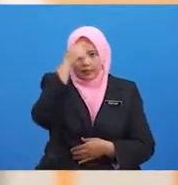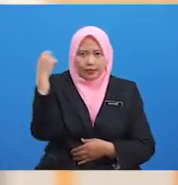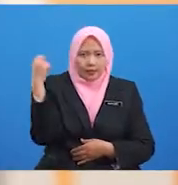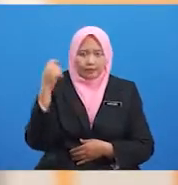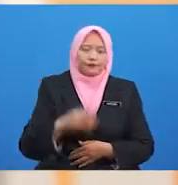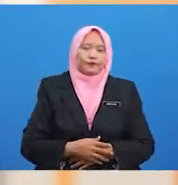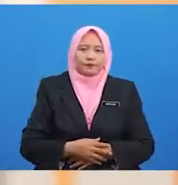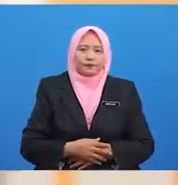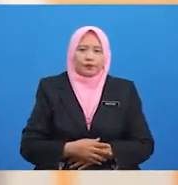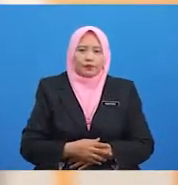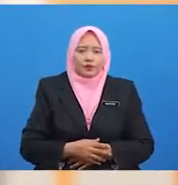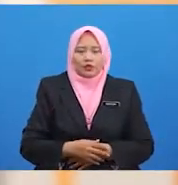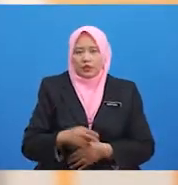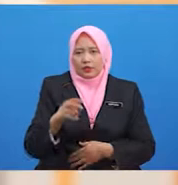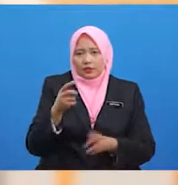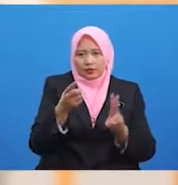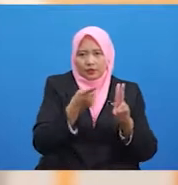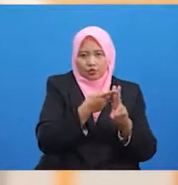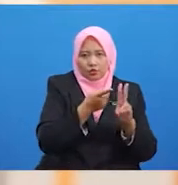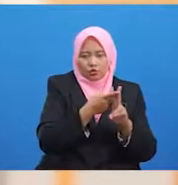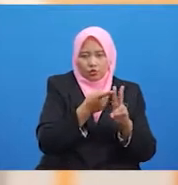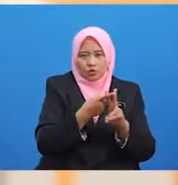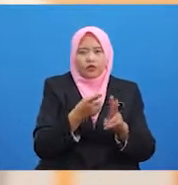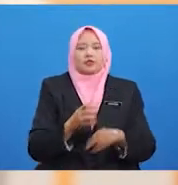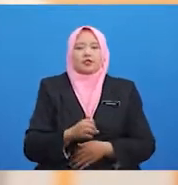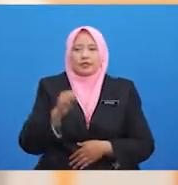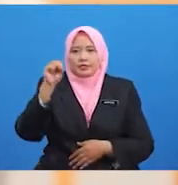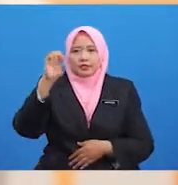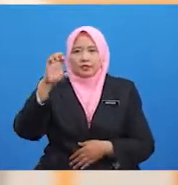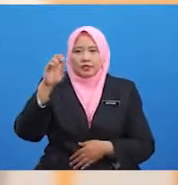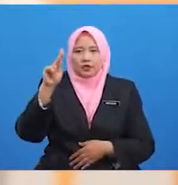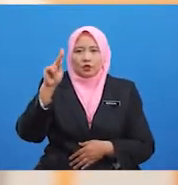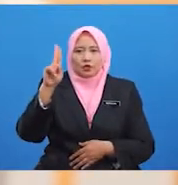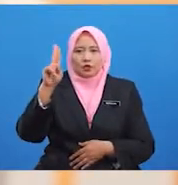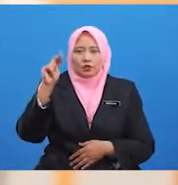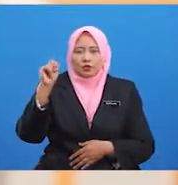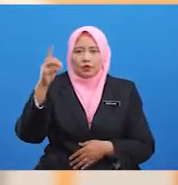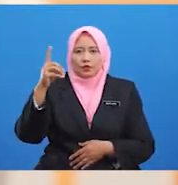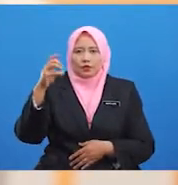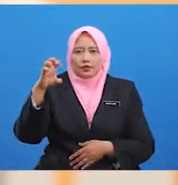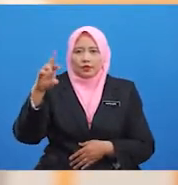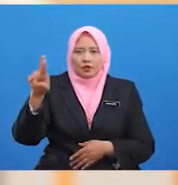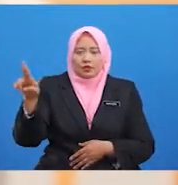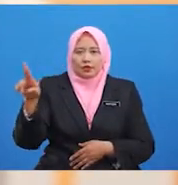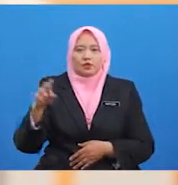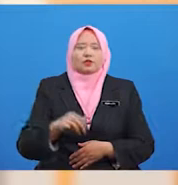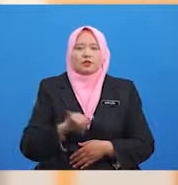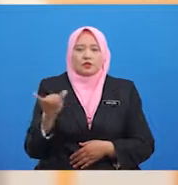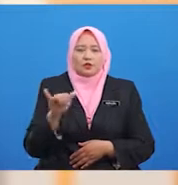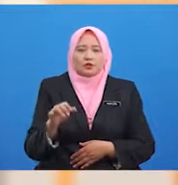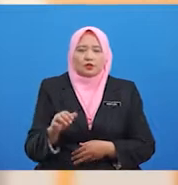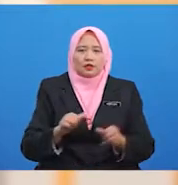kedua iaitu sektor sekunder yang membawa maksud aktiviti ekonomi